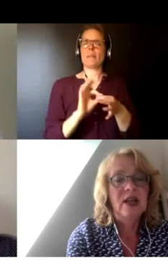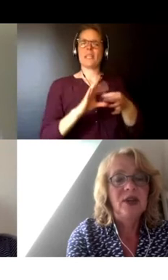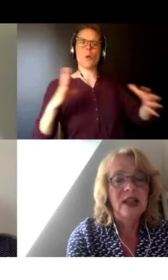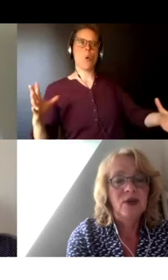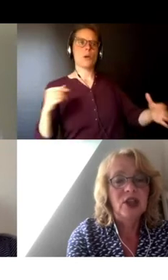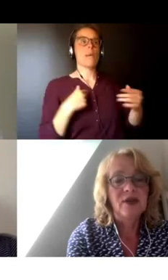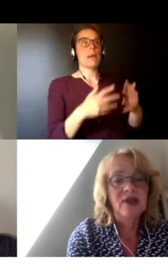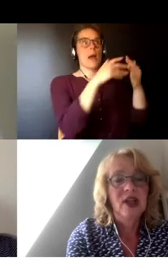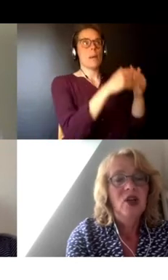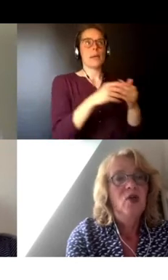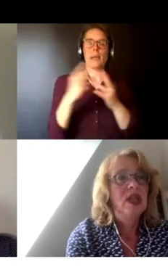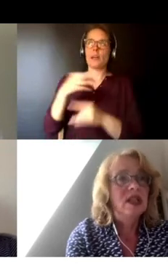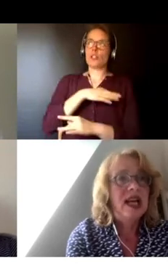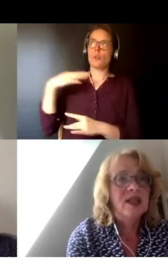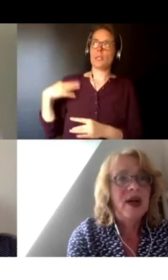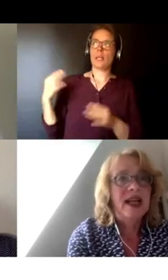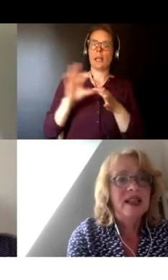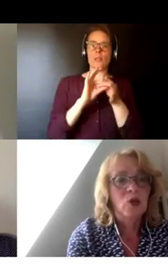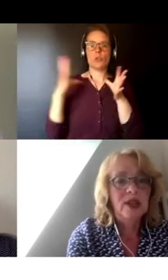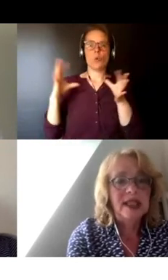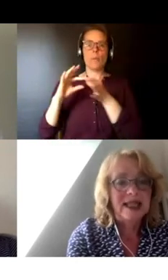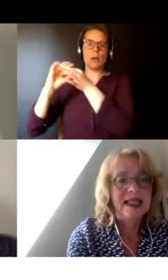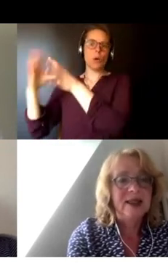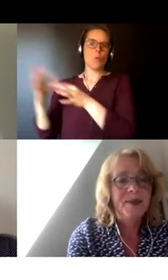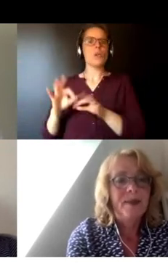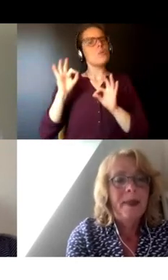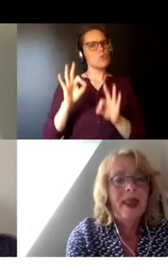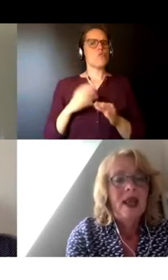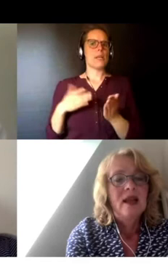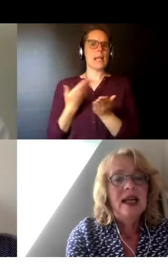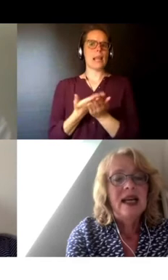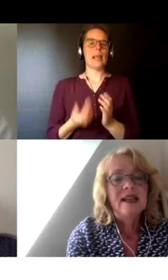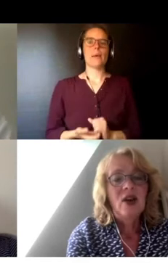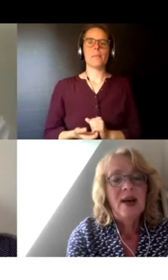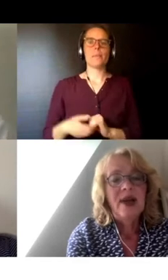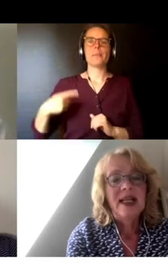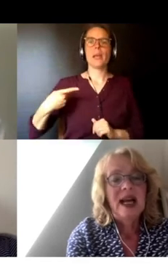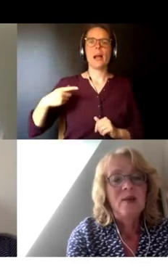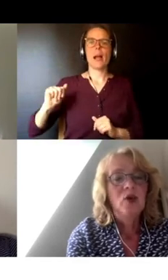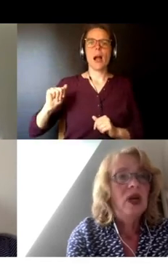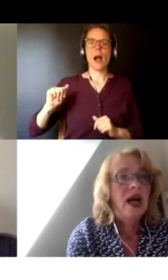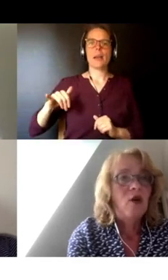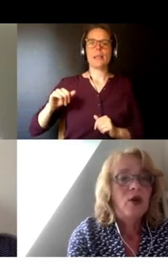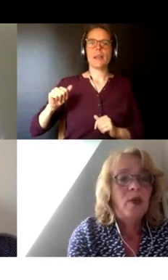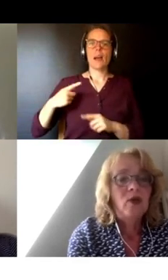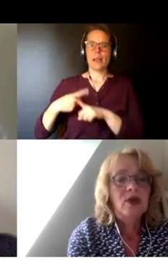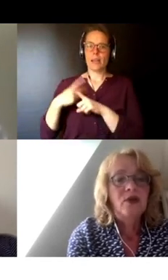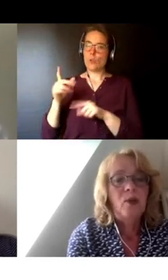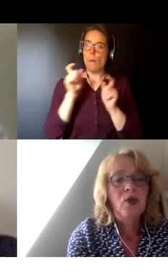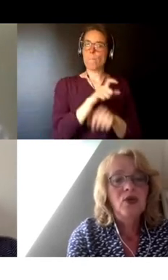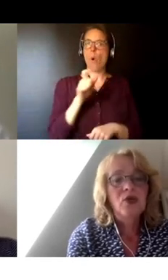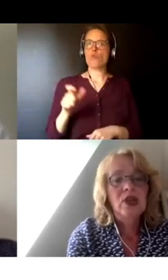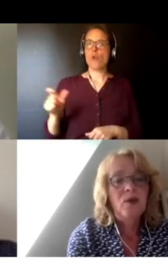chinesischen Anbietern verschaffen. Und das ist ja erstmal ein ganz gutes Anliegen. Gaia-X soll am Ende ein modular